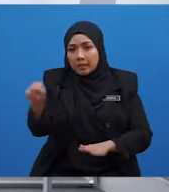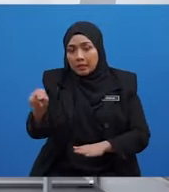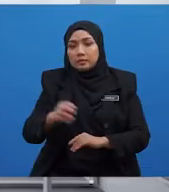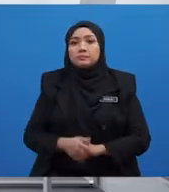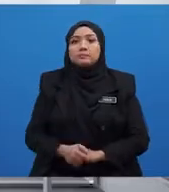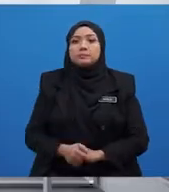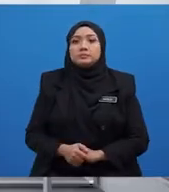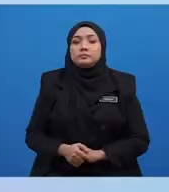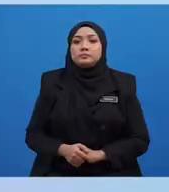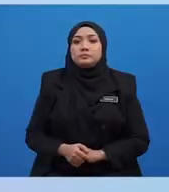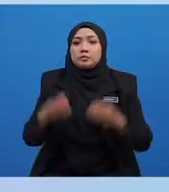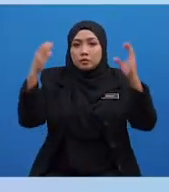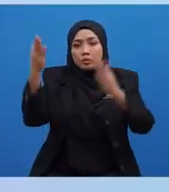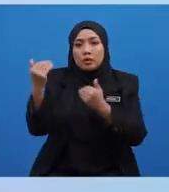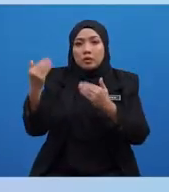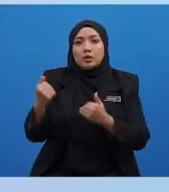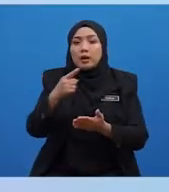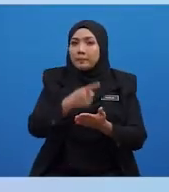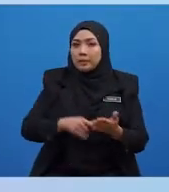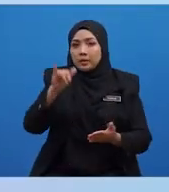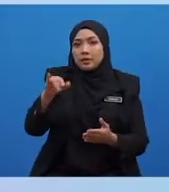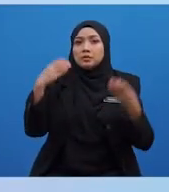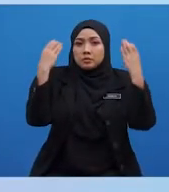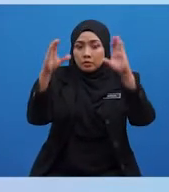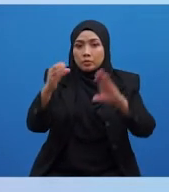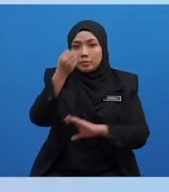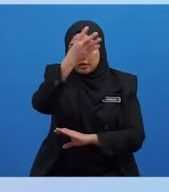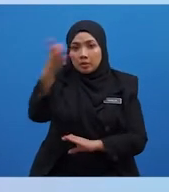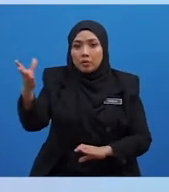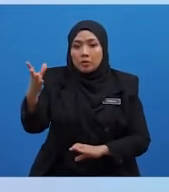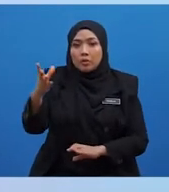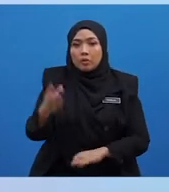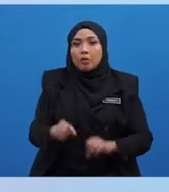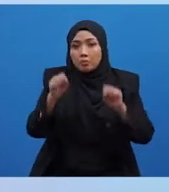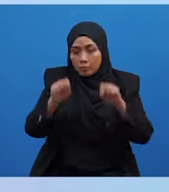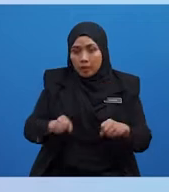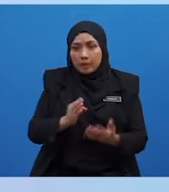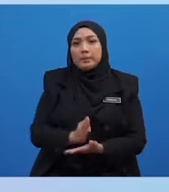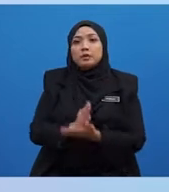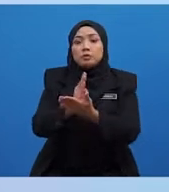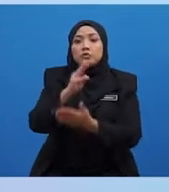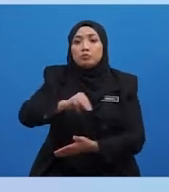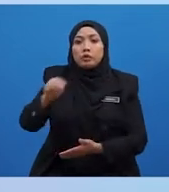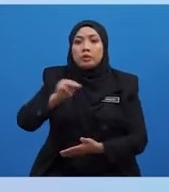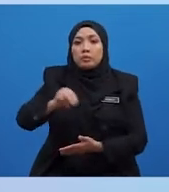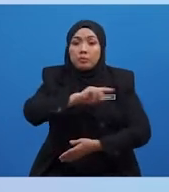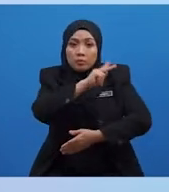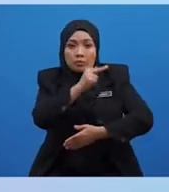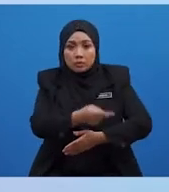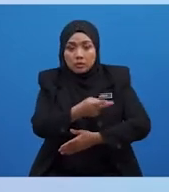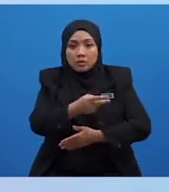Murid-murid, selain brosur, menu pengguna juga perlu ada sebagai satu dokumen